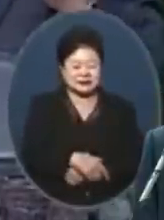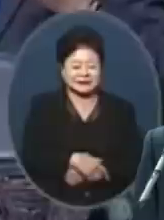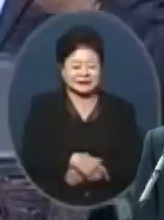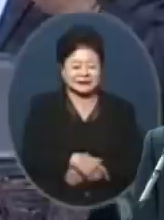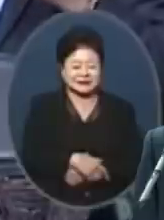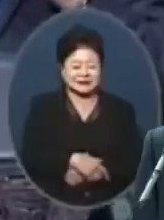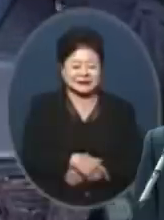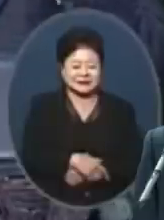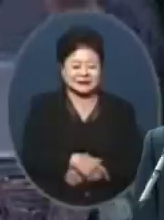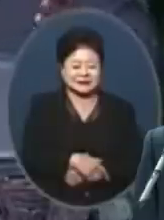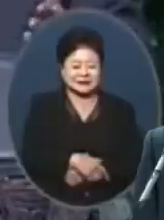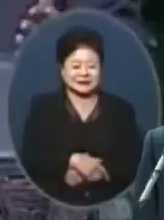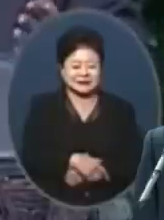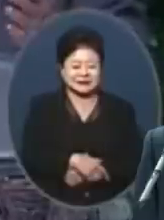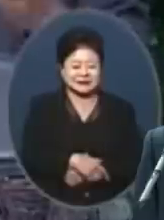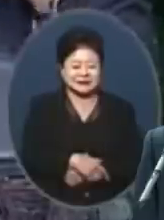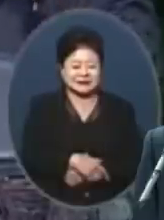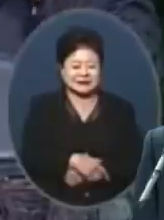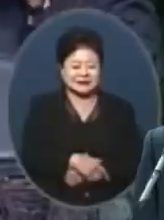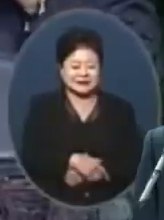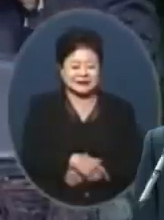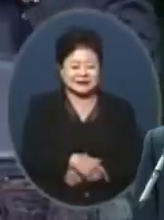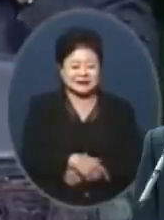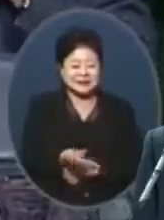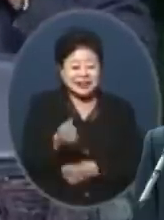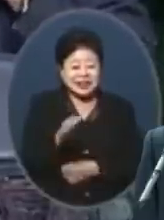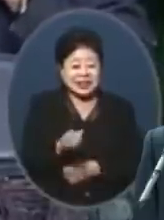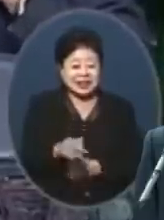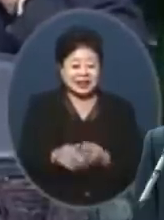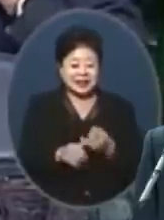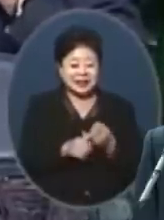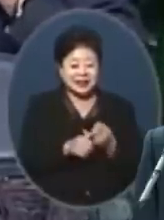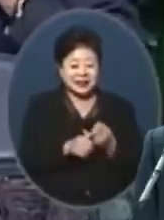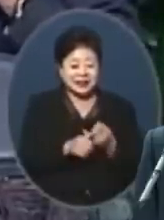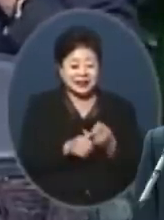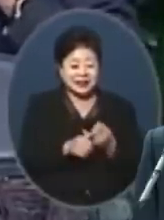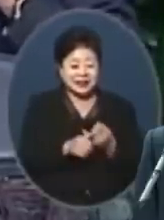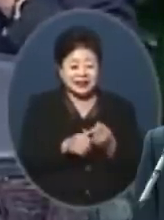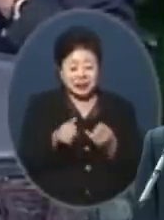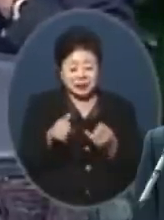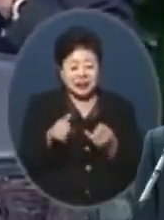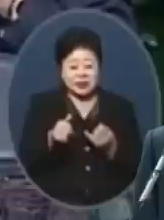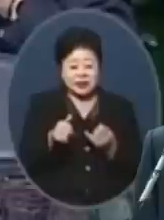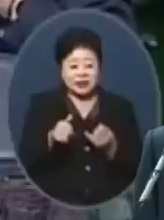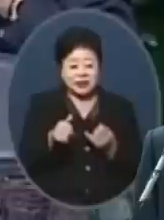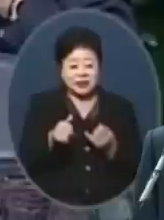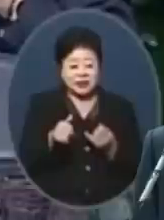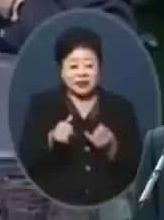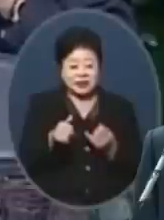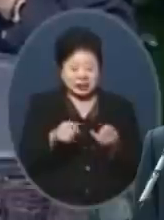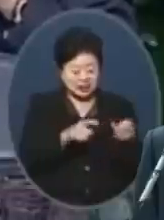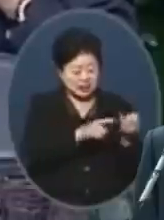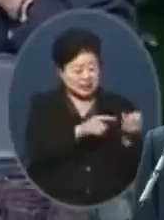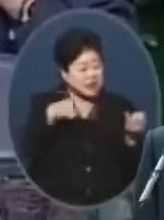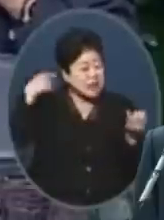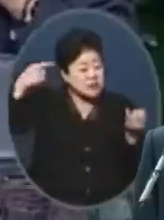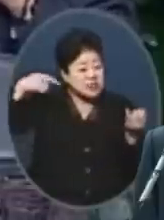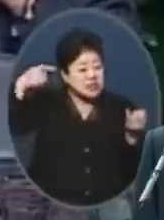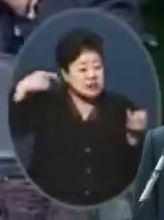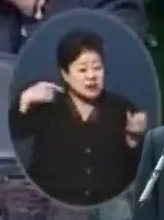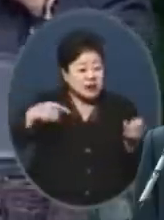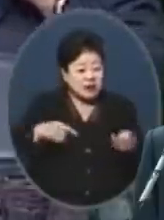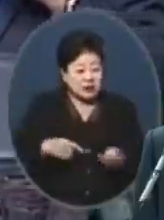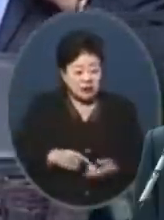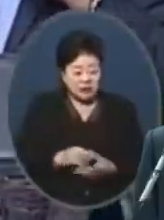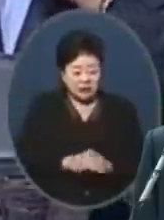made a mistake. Can we start over again? 그러니까 그 남편이 뭐라고 말하면 이 여자가 미쳐도 보통